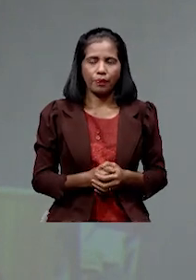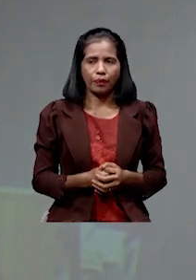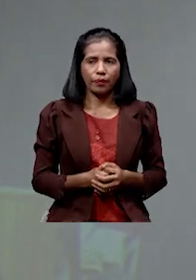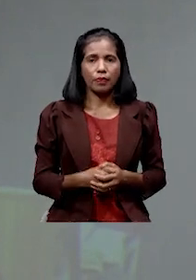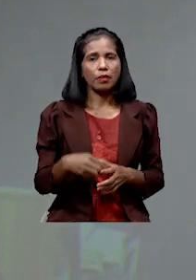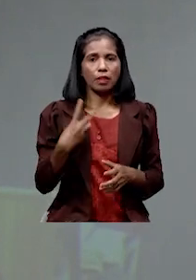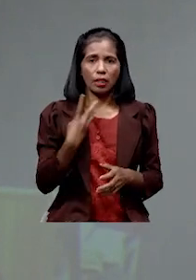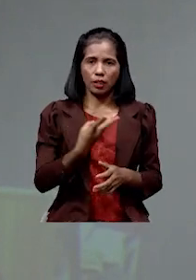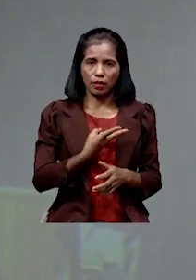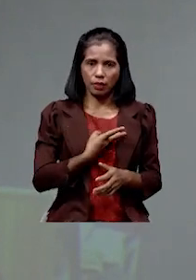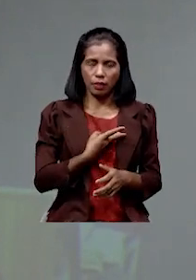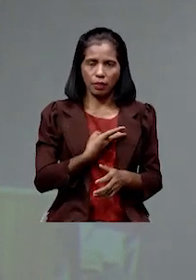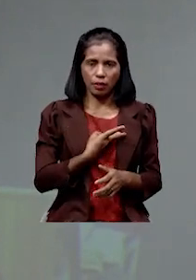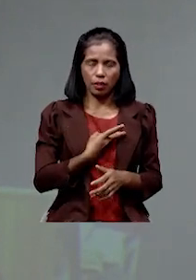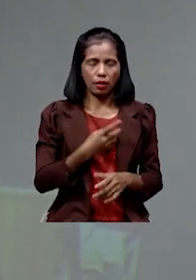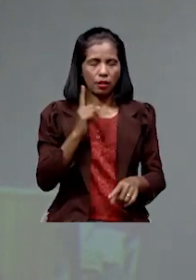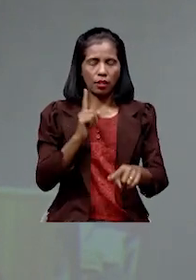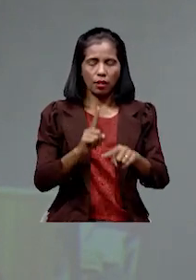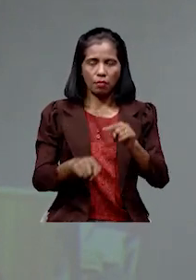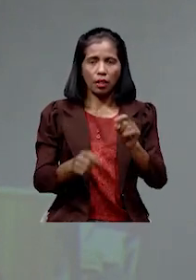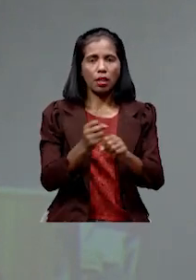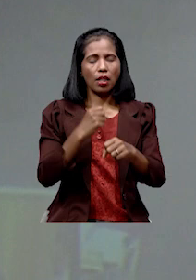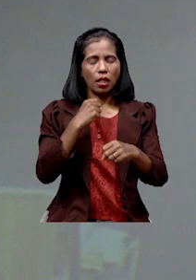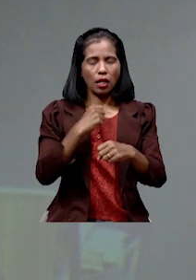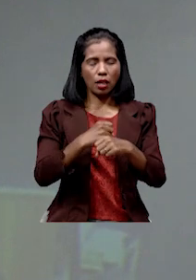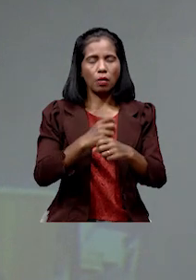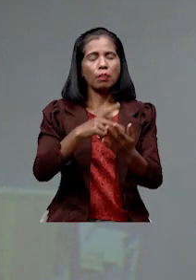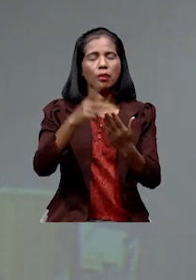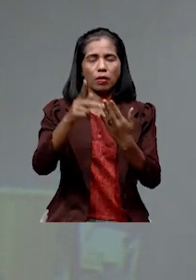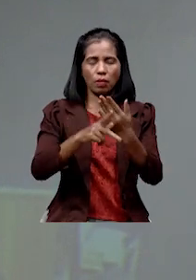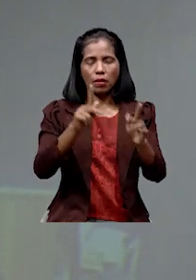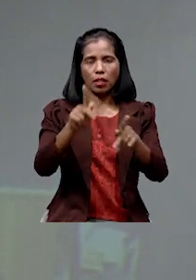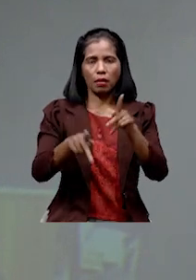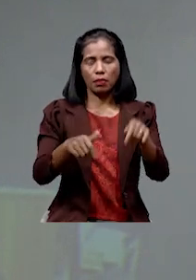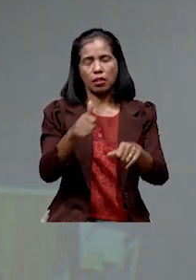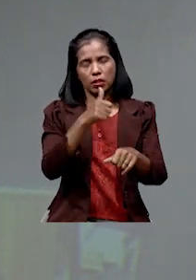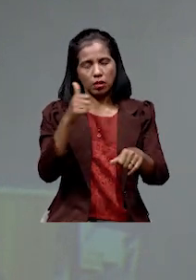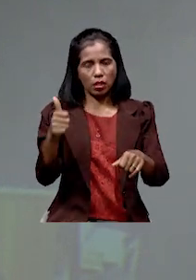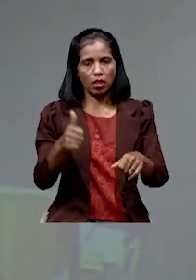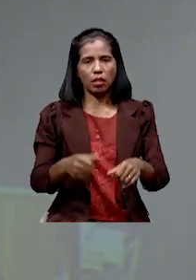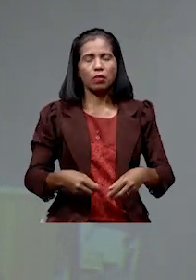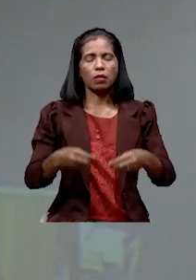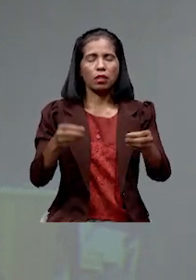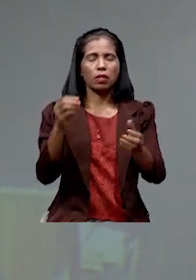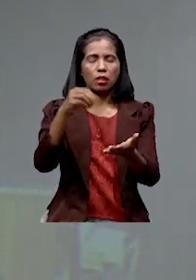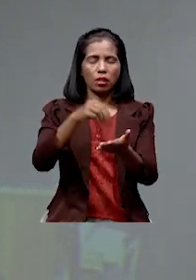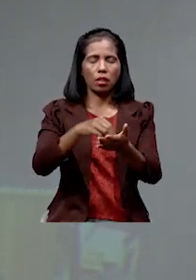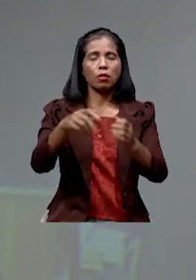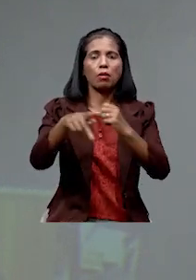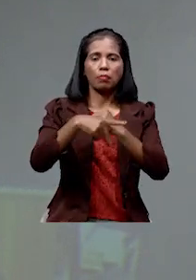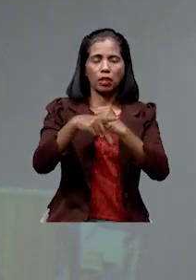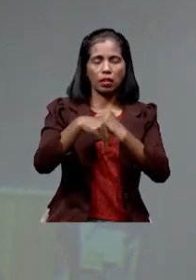Ita labele politiza ke fale programa emam selu kunian, Hodi kwa sila faliba partidu, militaris partidu di